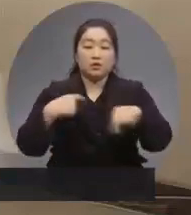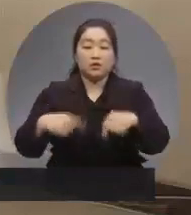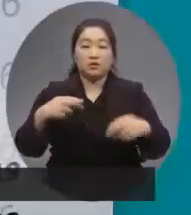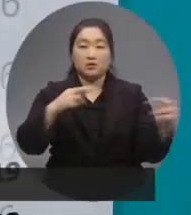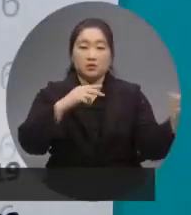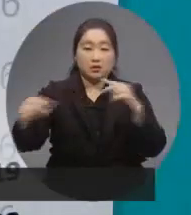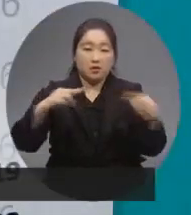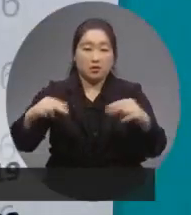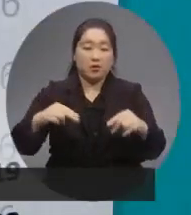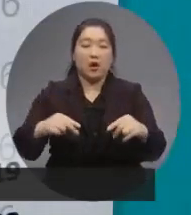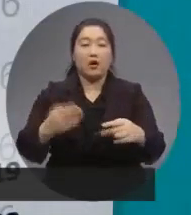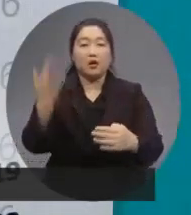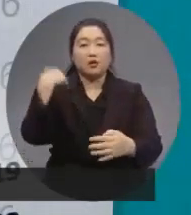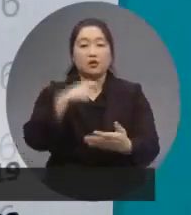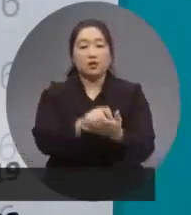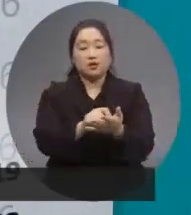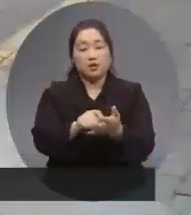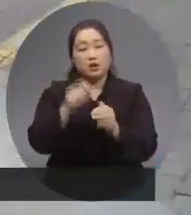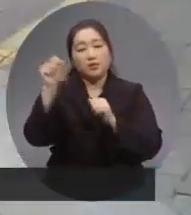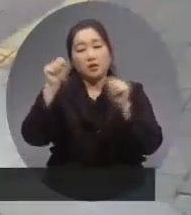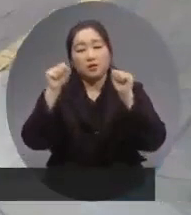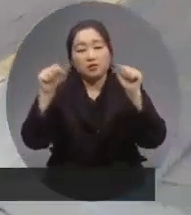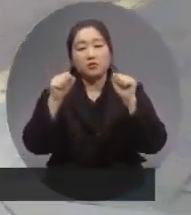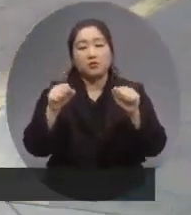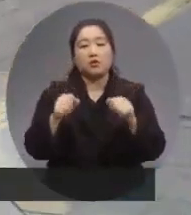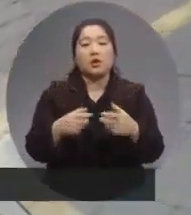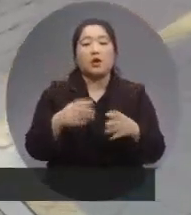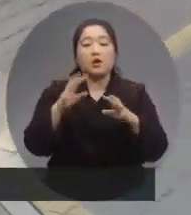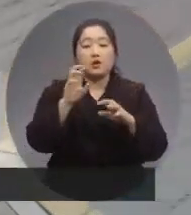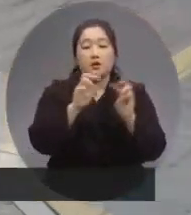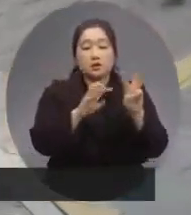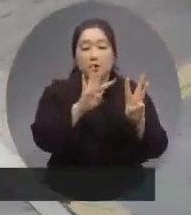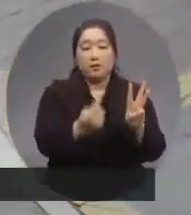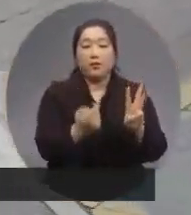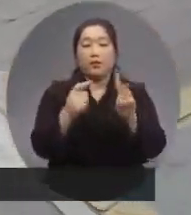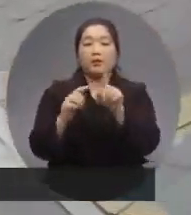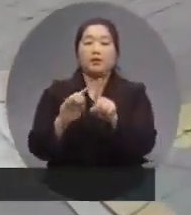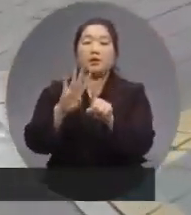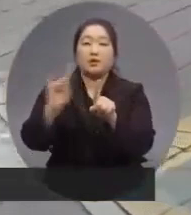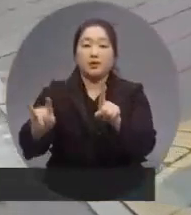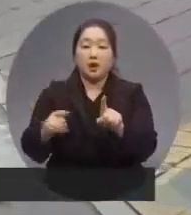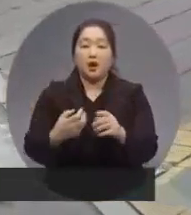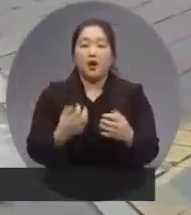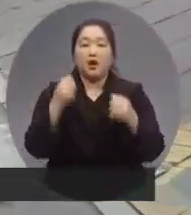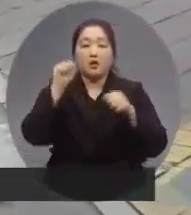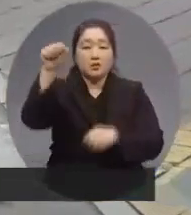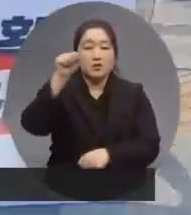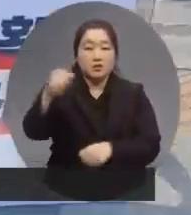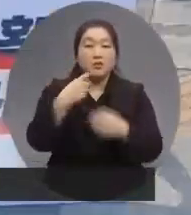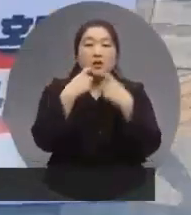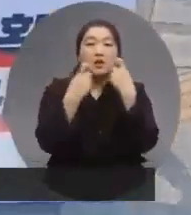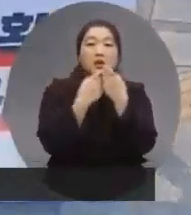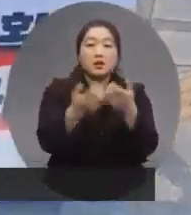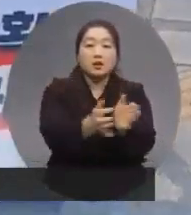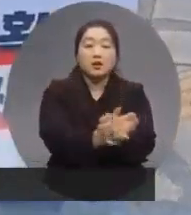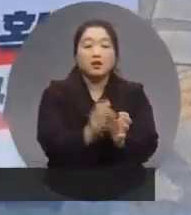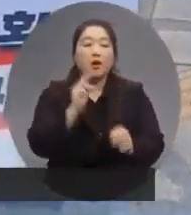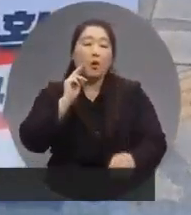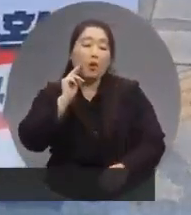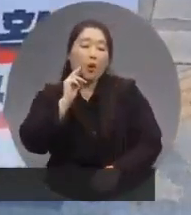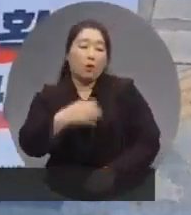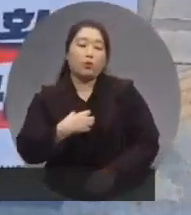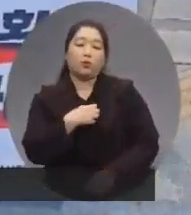공방에 그동안 서명운동과 삼보 일배, 각종 촉구집회를 열어온 민간단체는 심각한